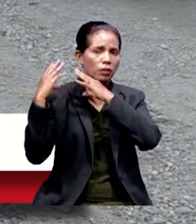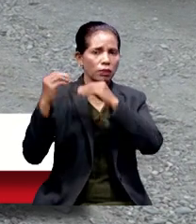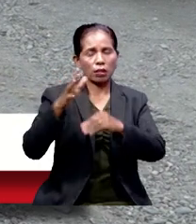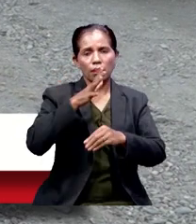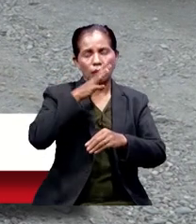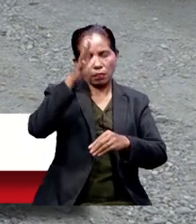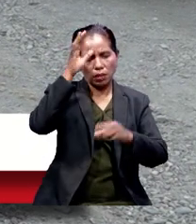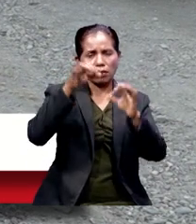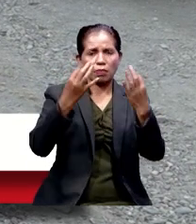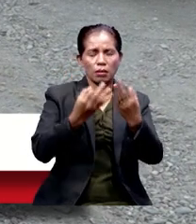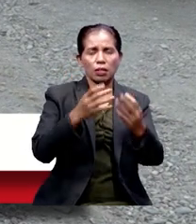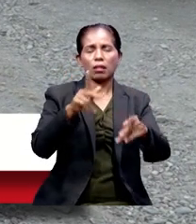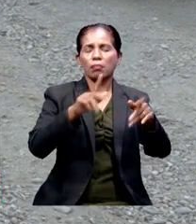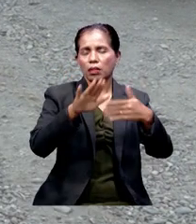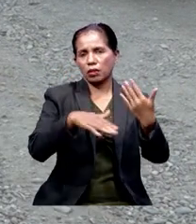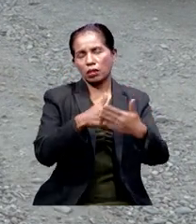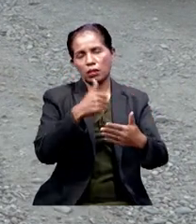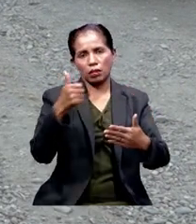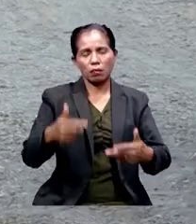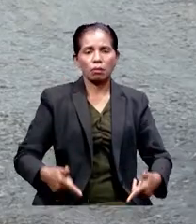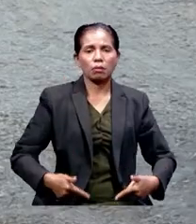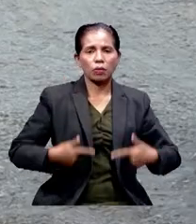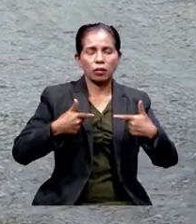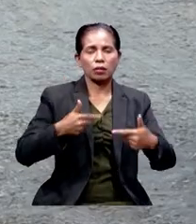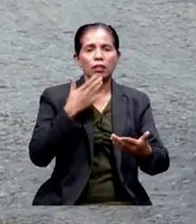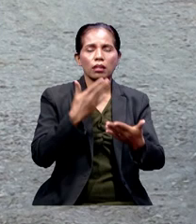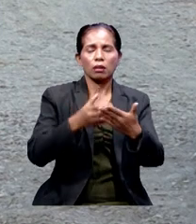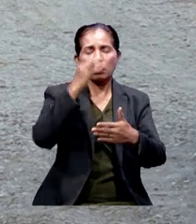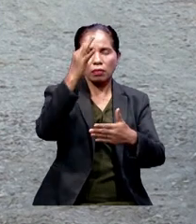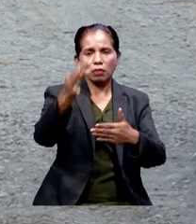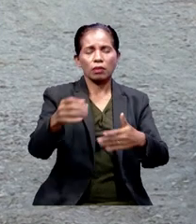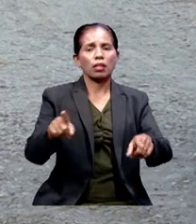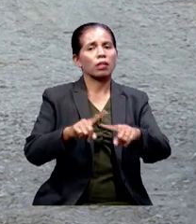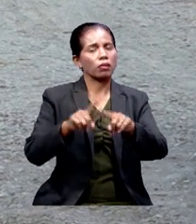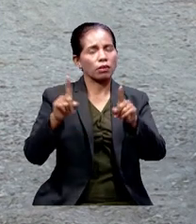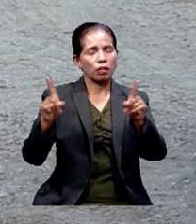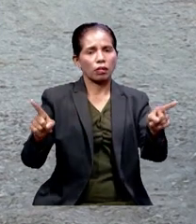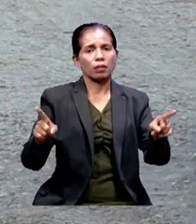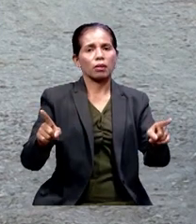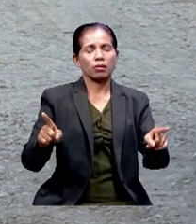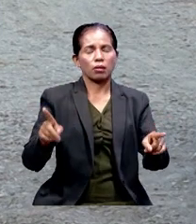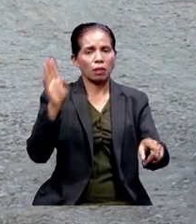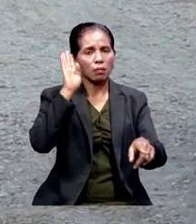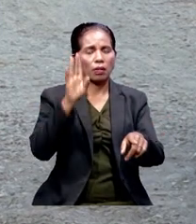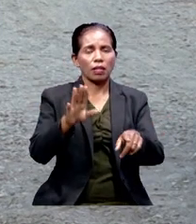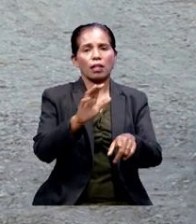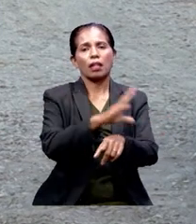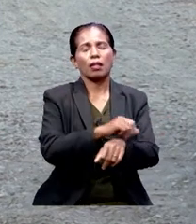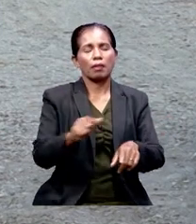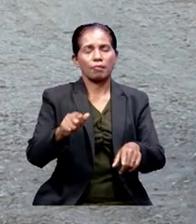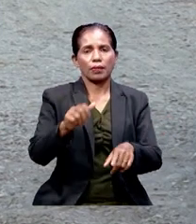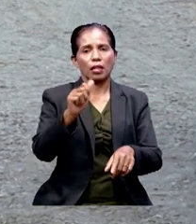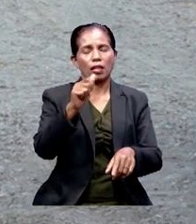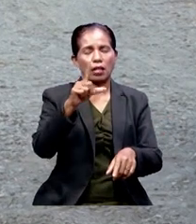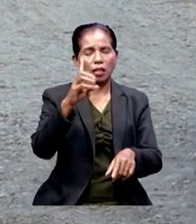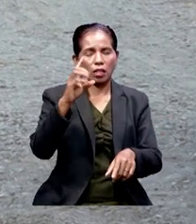no ema seluk, ba moris diak futuro nian. Mai bai hira gne sai diferente ba aling Aldo de Jesus Souza, ne bai moris mai